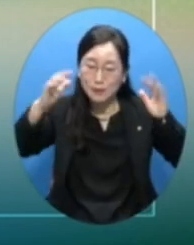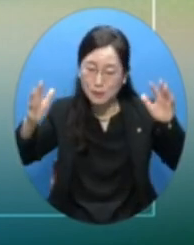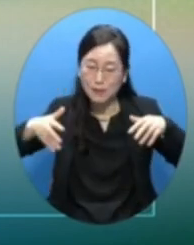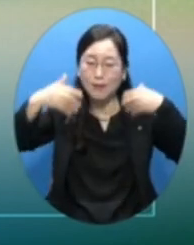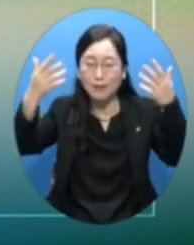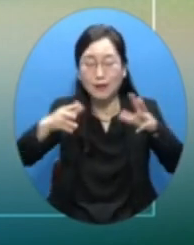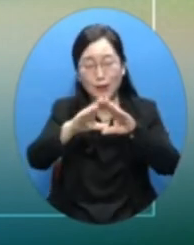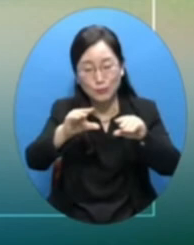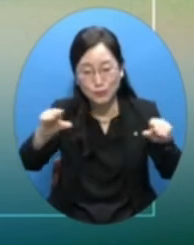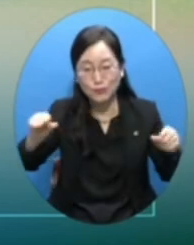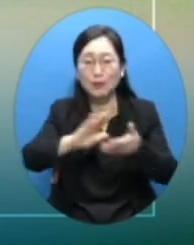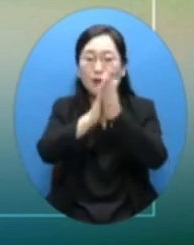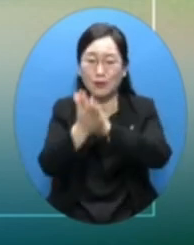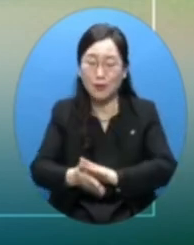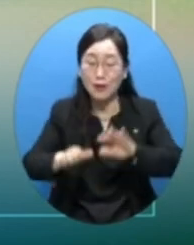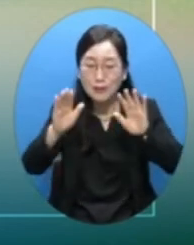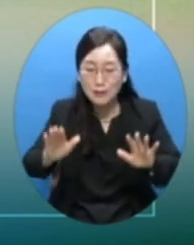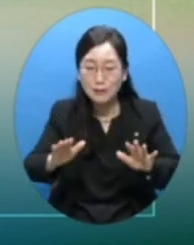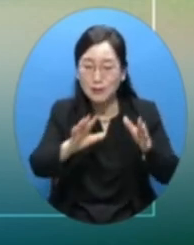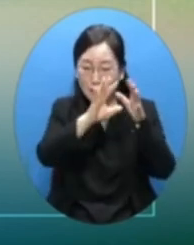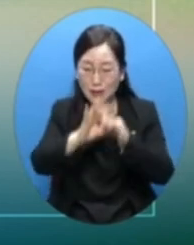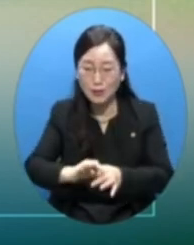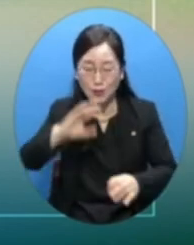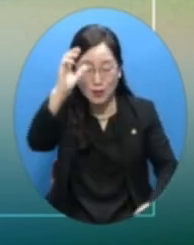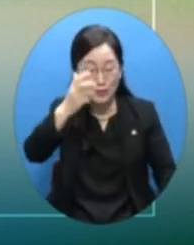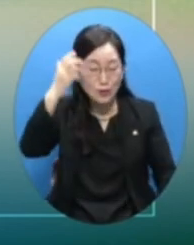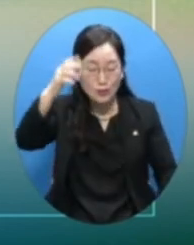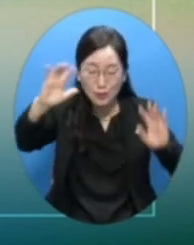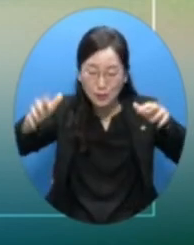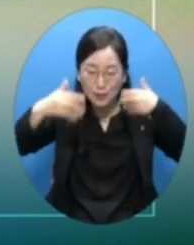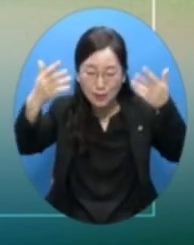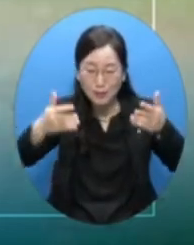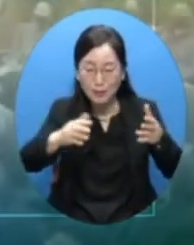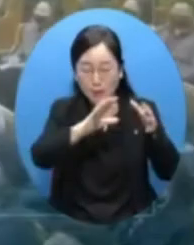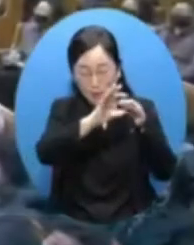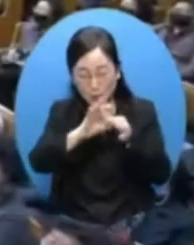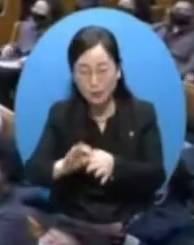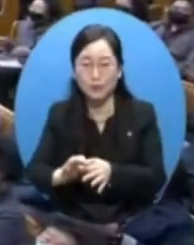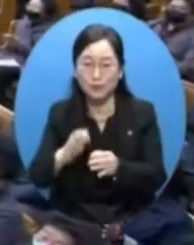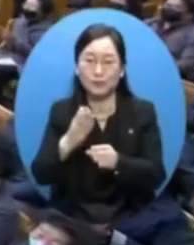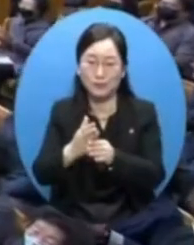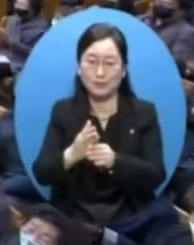성령의 바람이 오늘도 내 인생을 휘날리고 있다. 할렐루야.